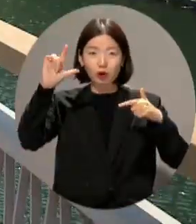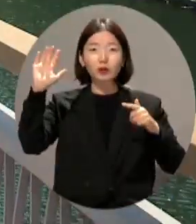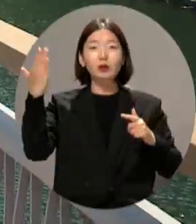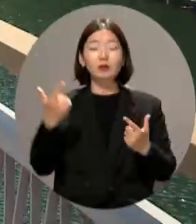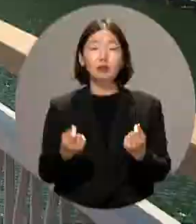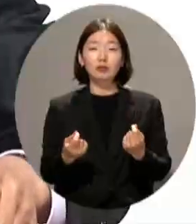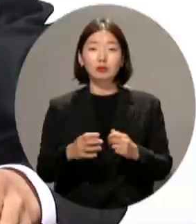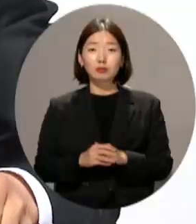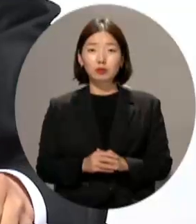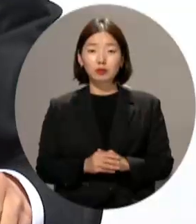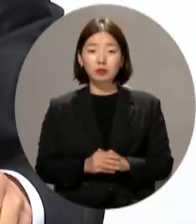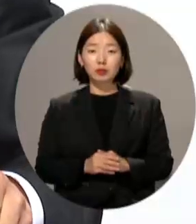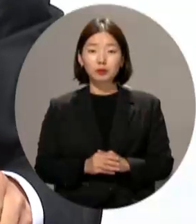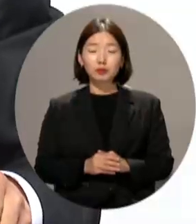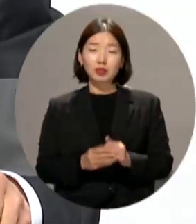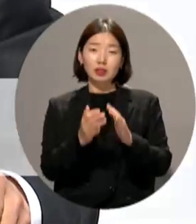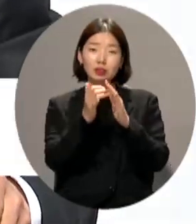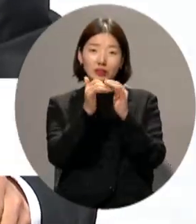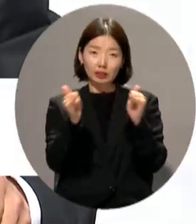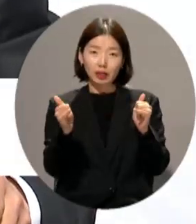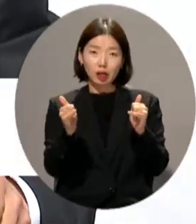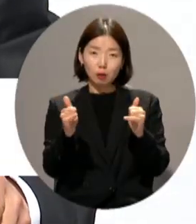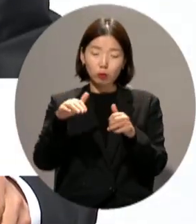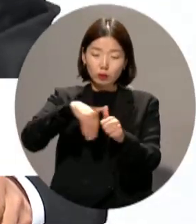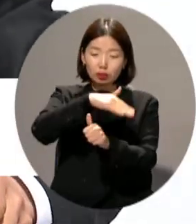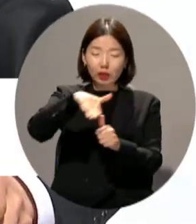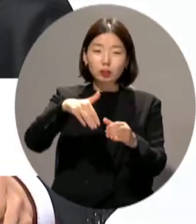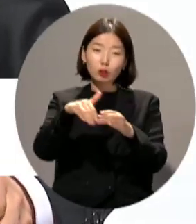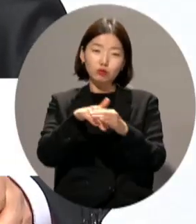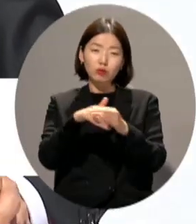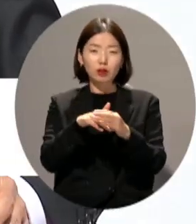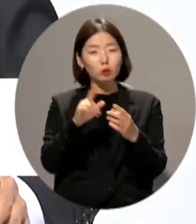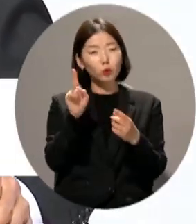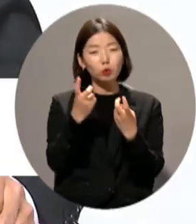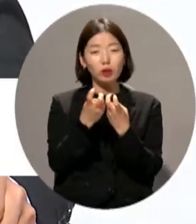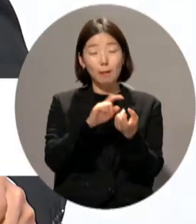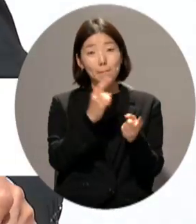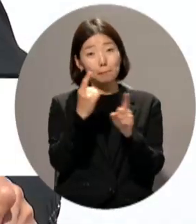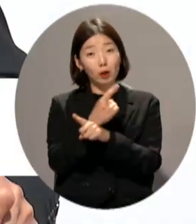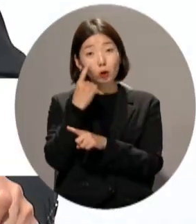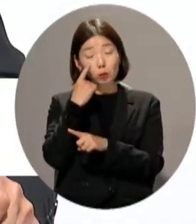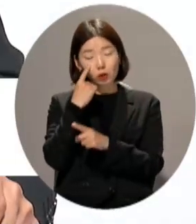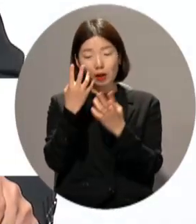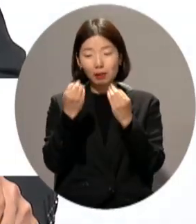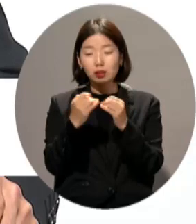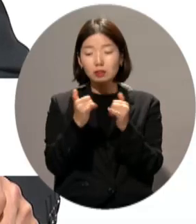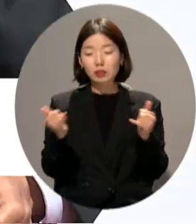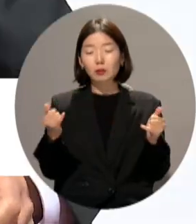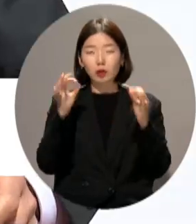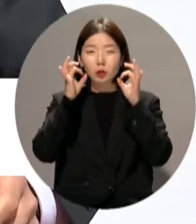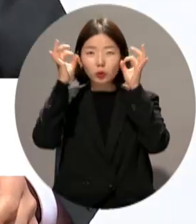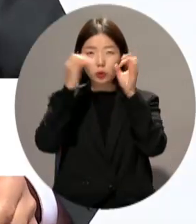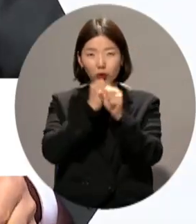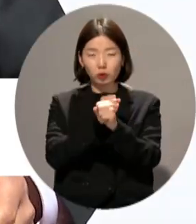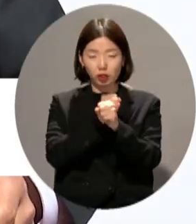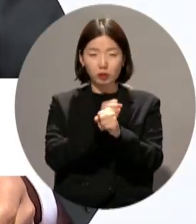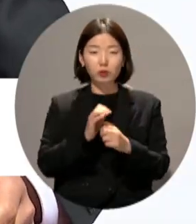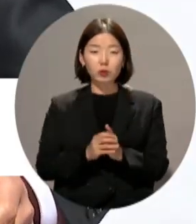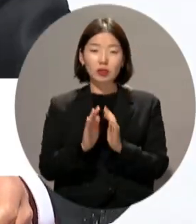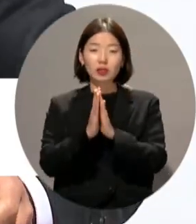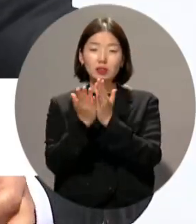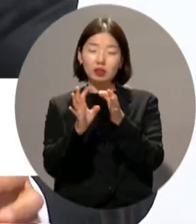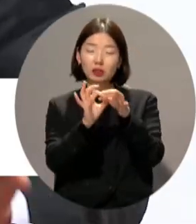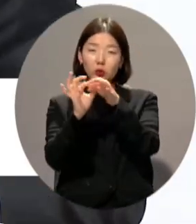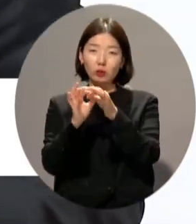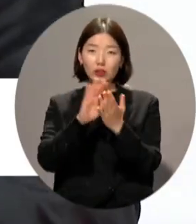전망입니다. 사람 생태 문화 이 핵심 가치를 지키면서 어떻게 바꿔볼까 많은 분들과 함께 노력을 했고 책을 통해서